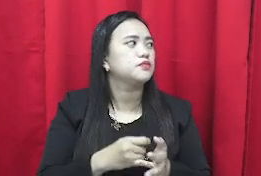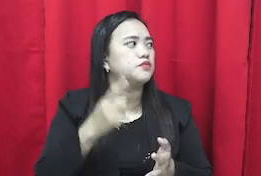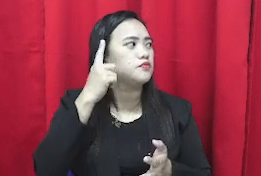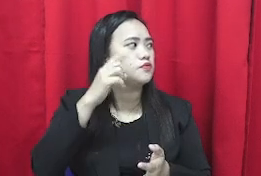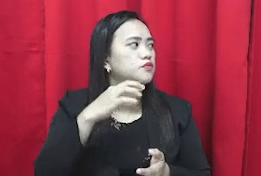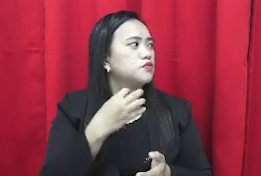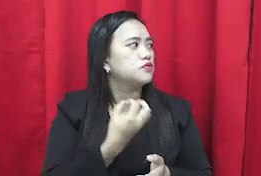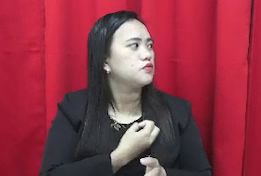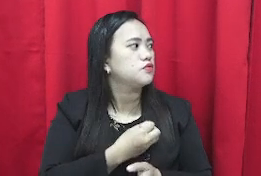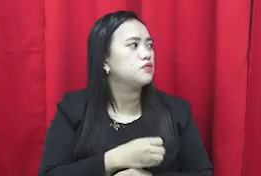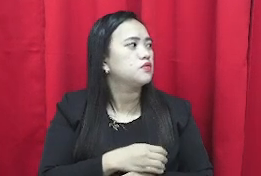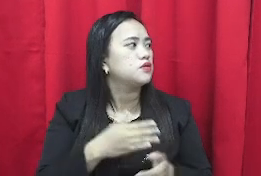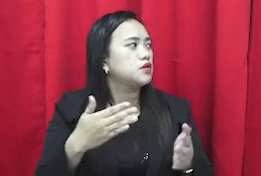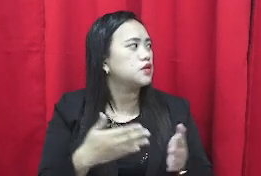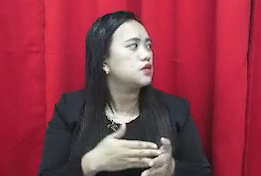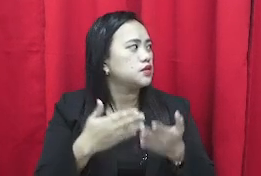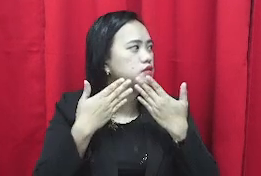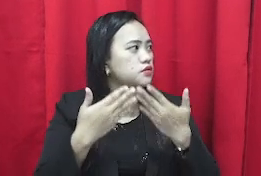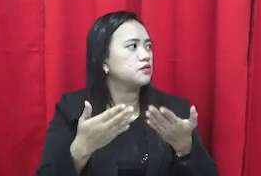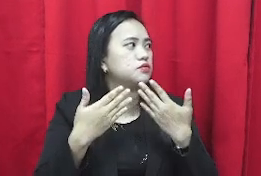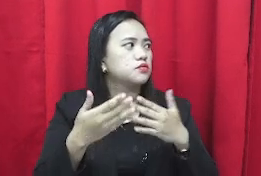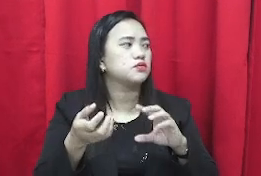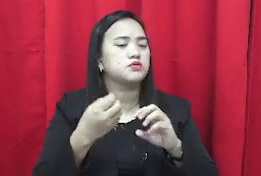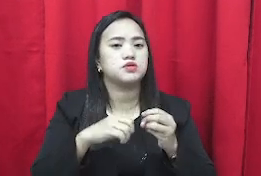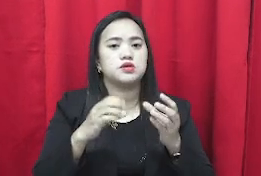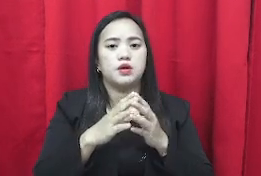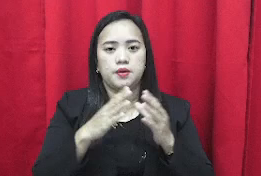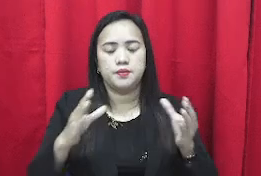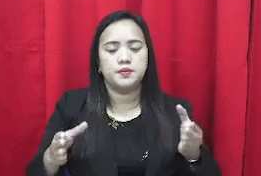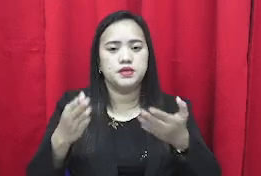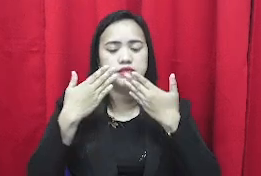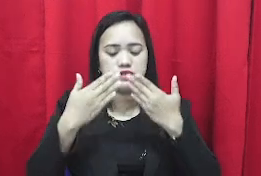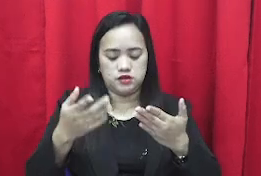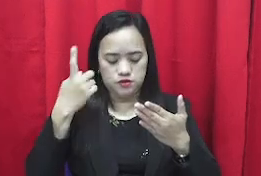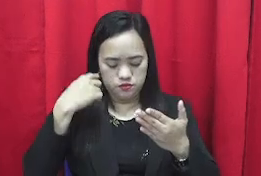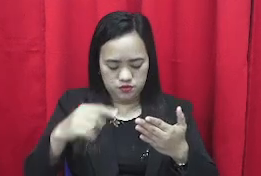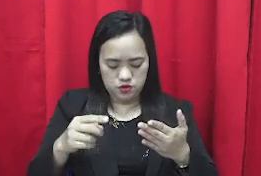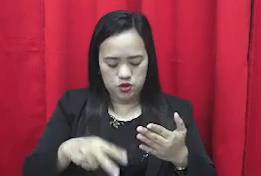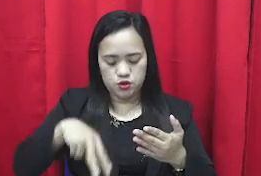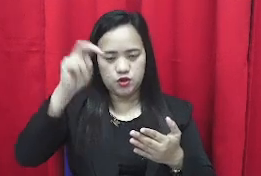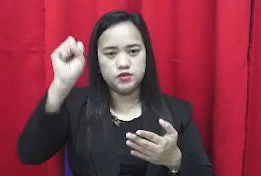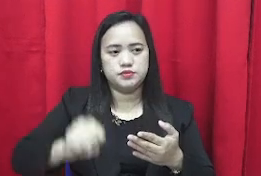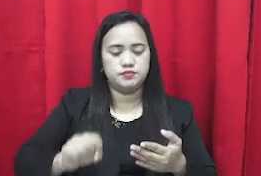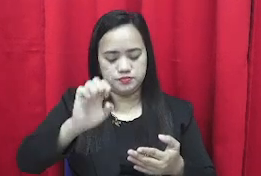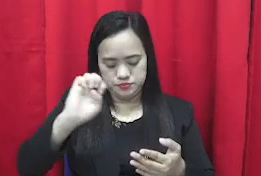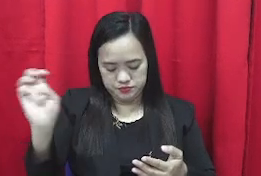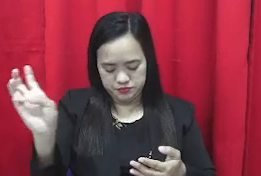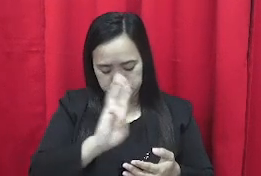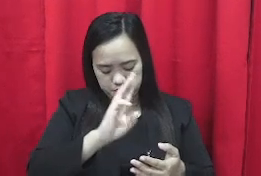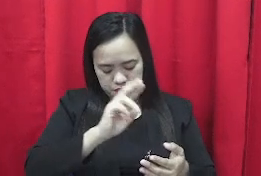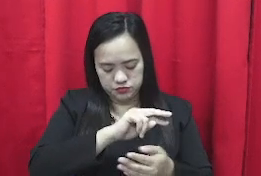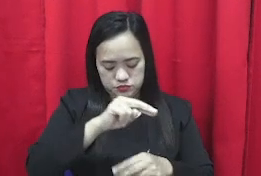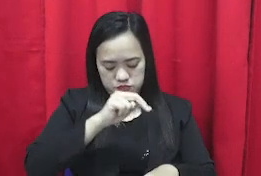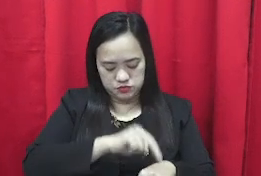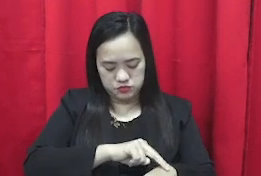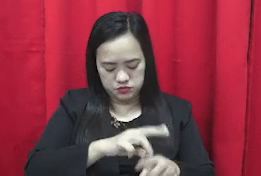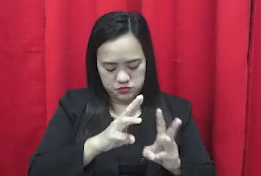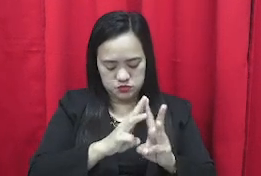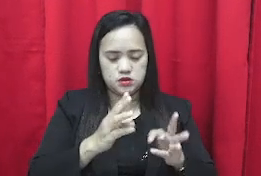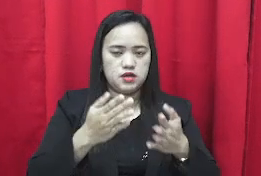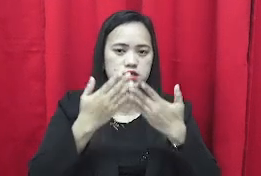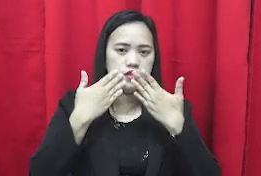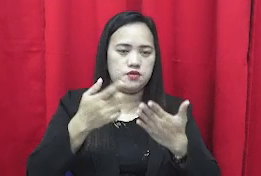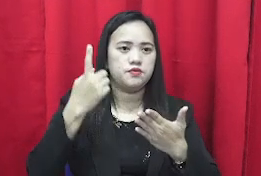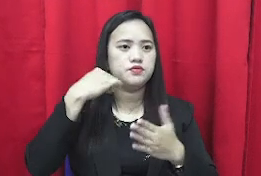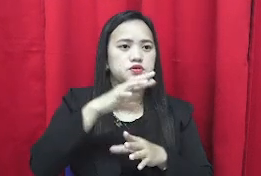pamilya muli Maraming maraming salamat Sir Rudy sir Noel Thank you for viewers North South East and west corner nationwide worldwide Thank you for